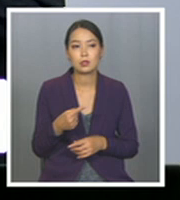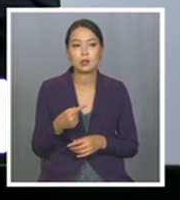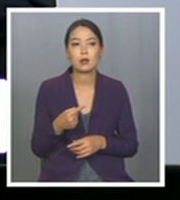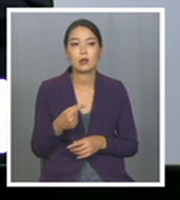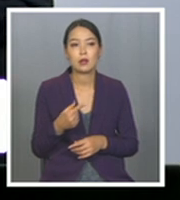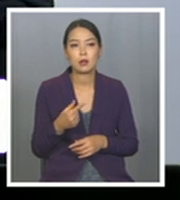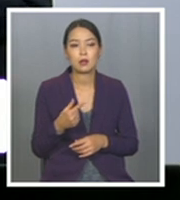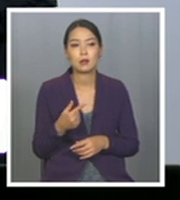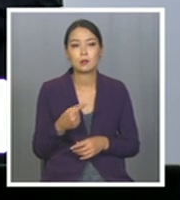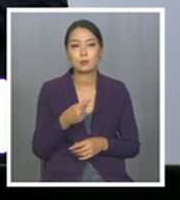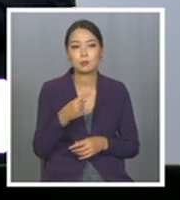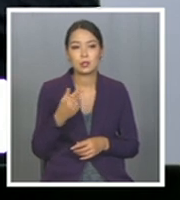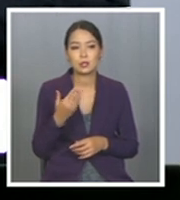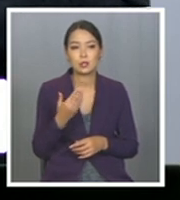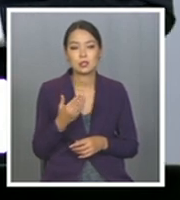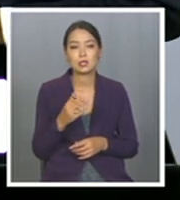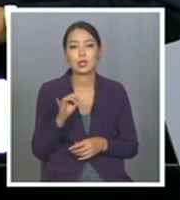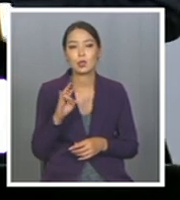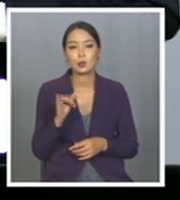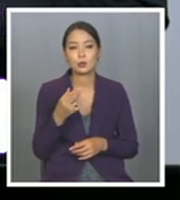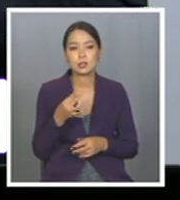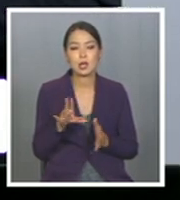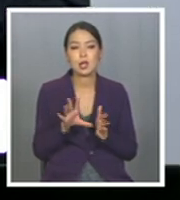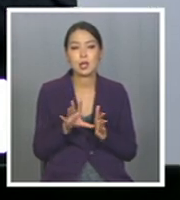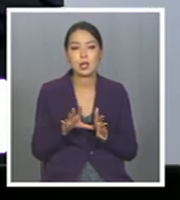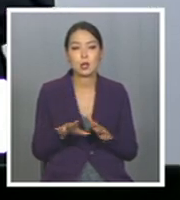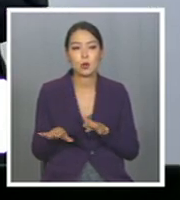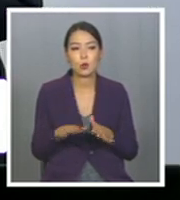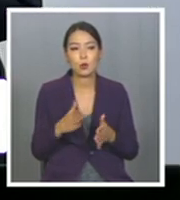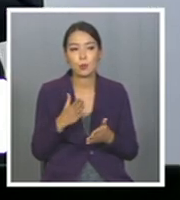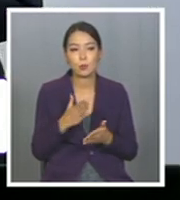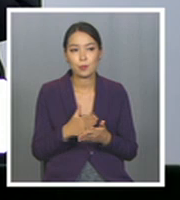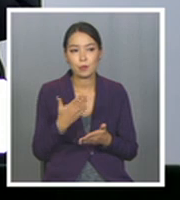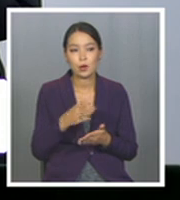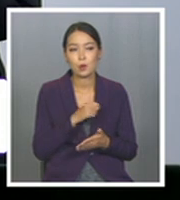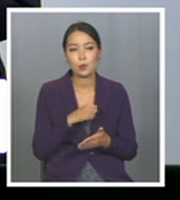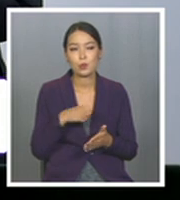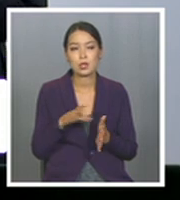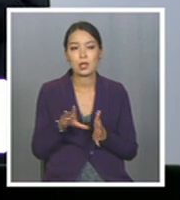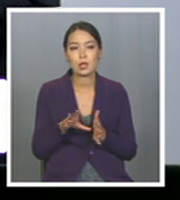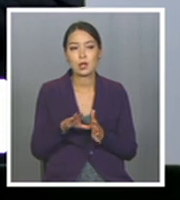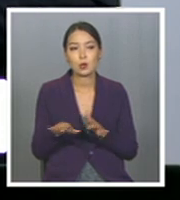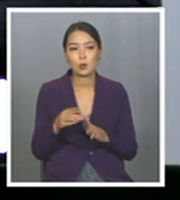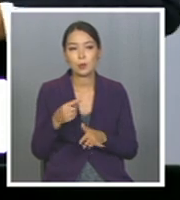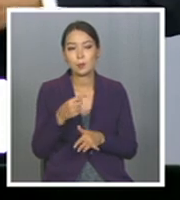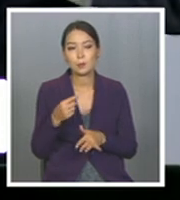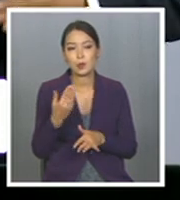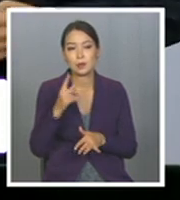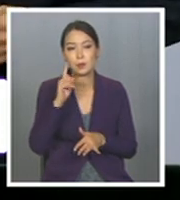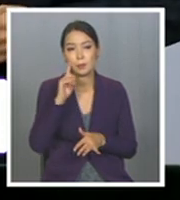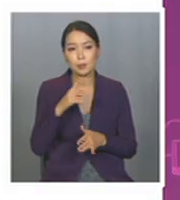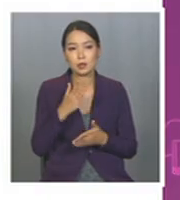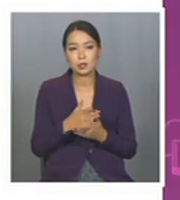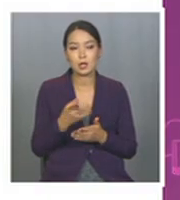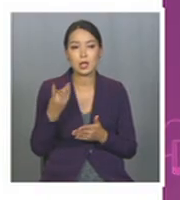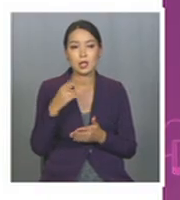минус өздік индукцияның электр қозғауыш күшіне тең болады. Ал өздік индукцияның электр қозғауышының алдында минус бар екенін ескеретін болсақ, 2 минус